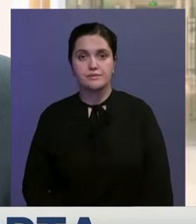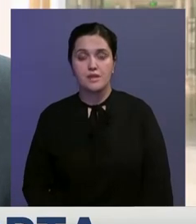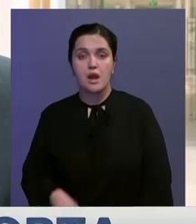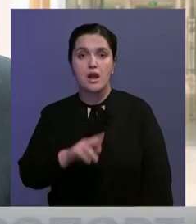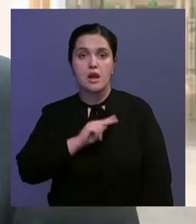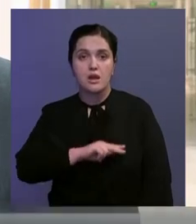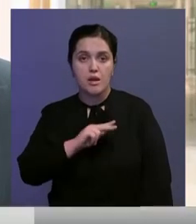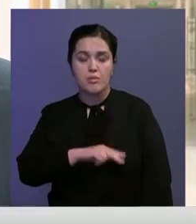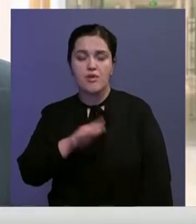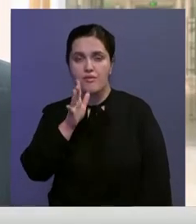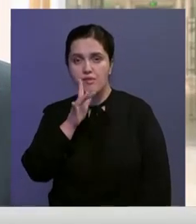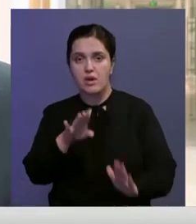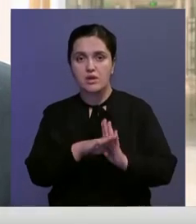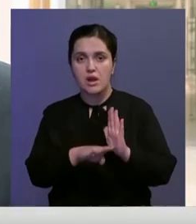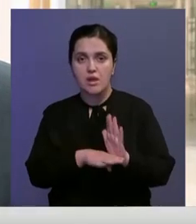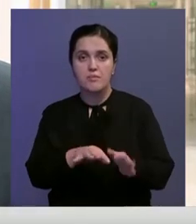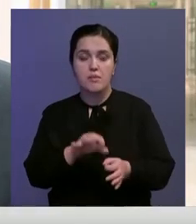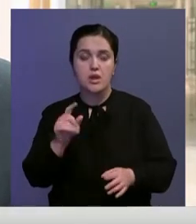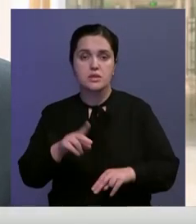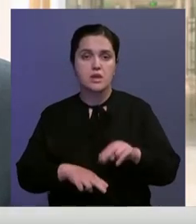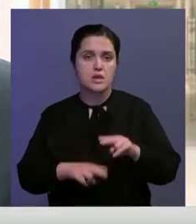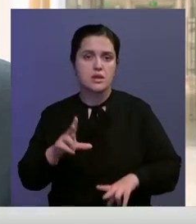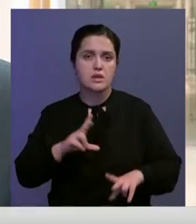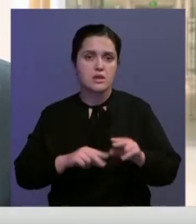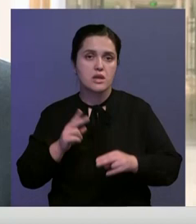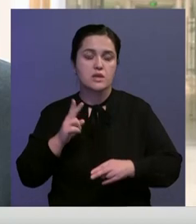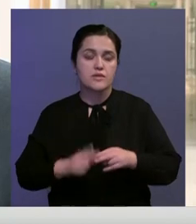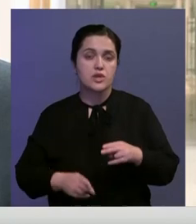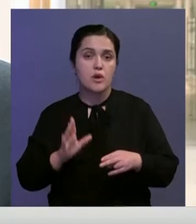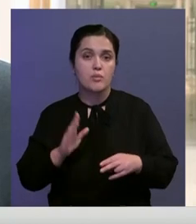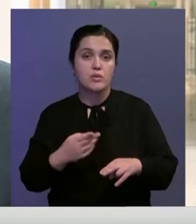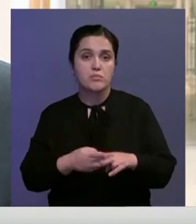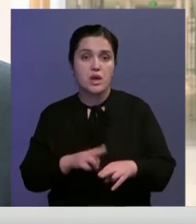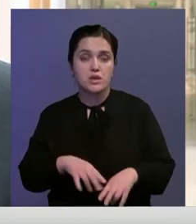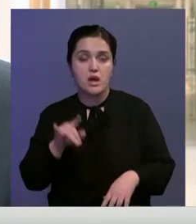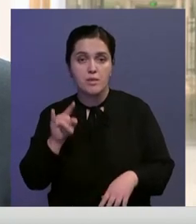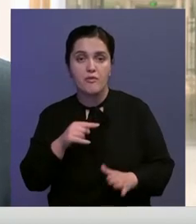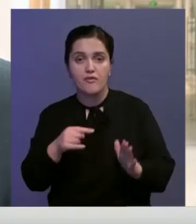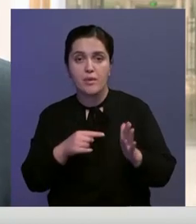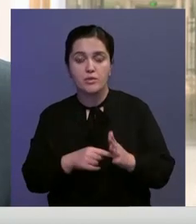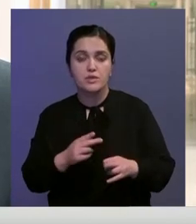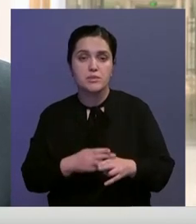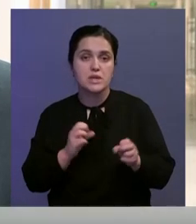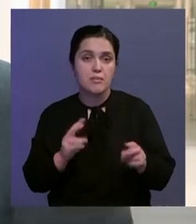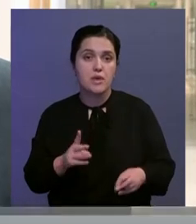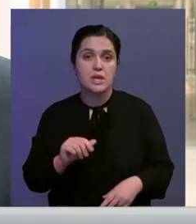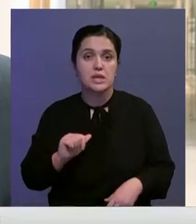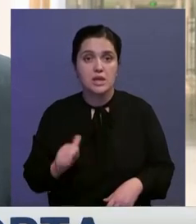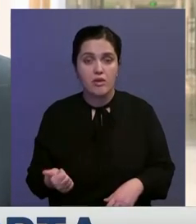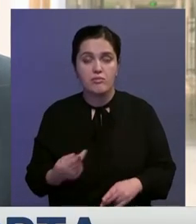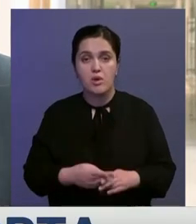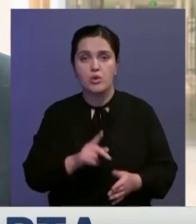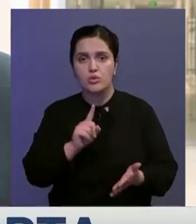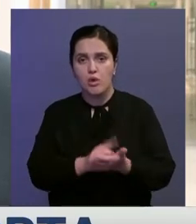Работа идет в соответствии с графиком. Строительство надеемся завершить до конца года. Отмечу, что это аэропорт, и вопрос безопасности здесь самый главный. Объект должен